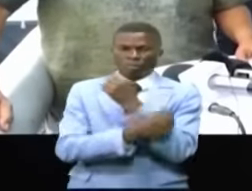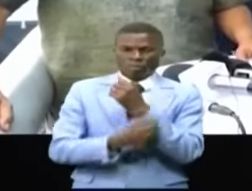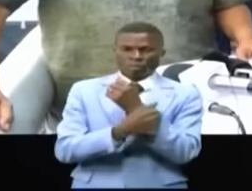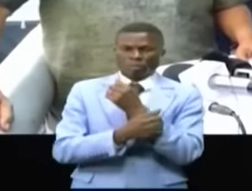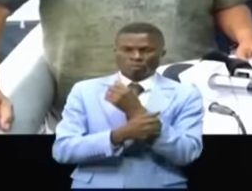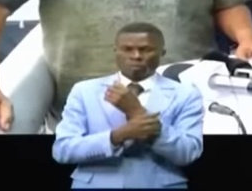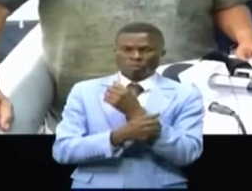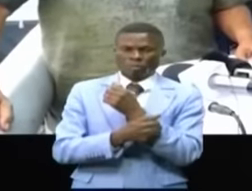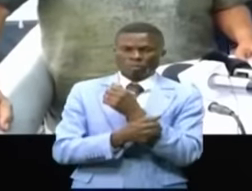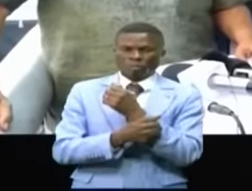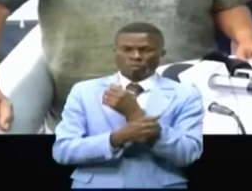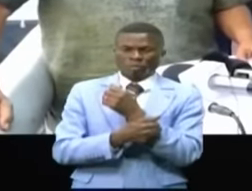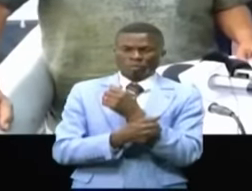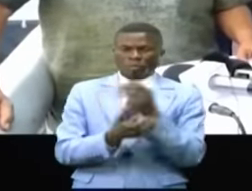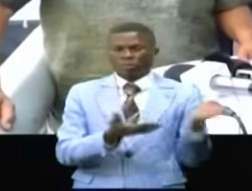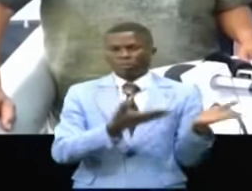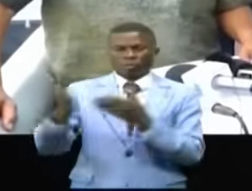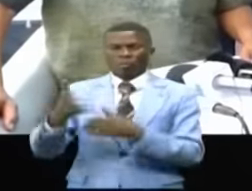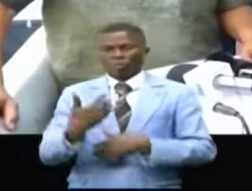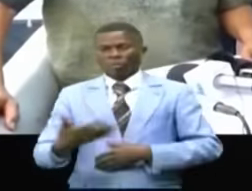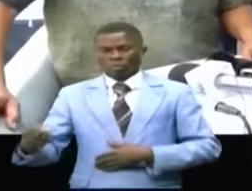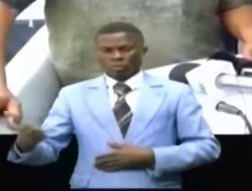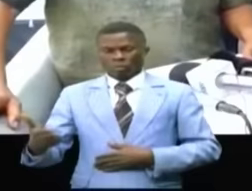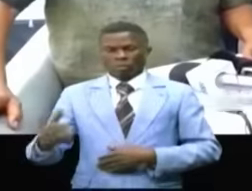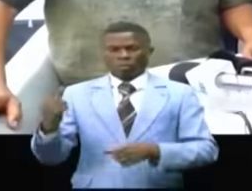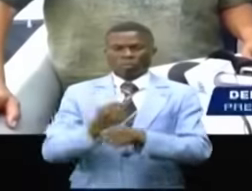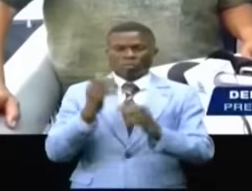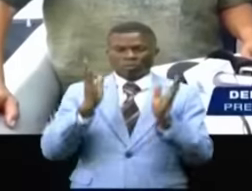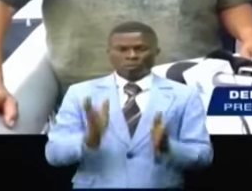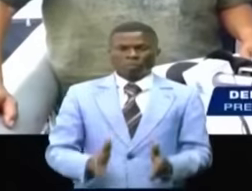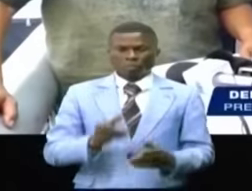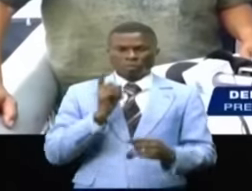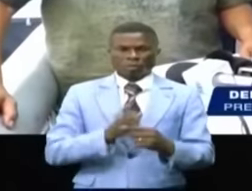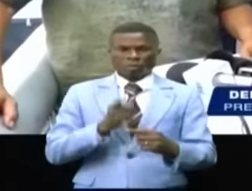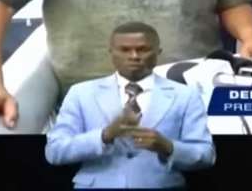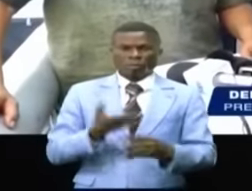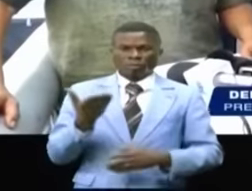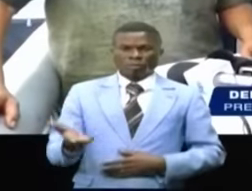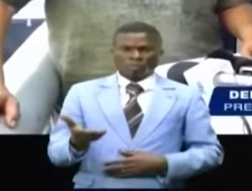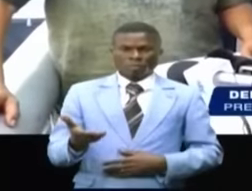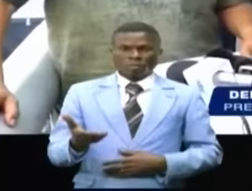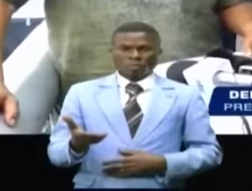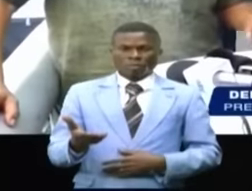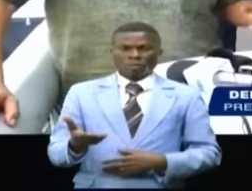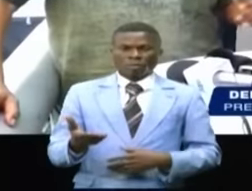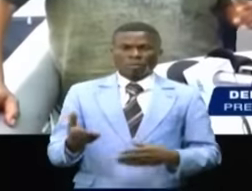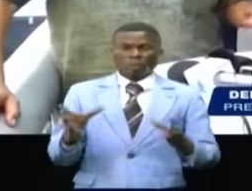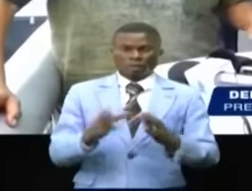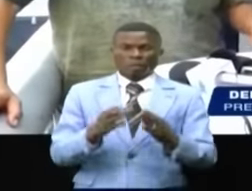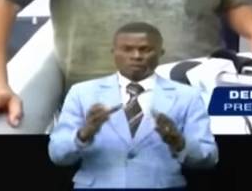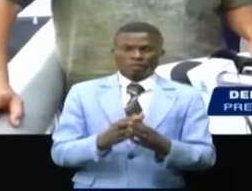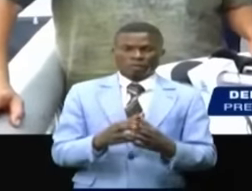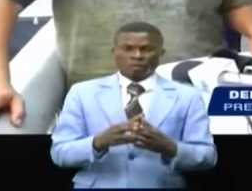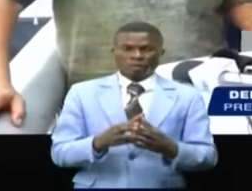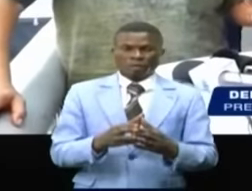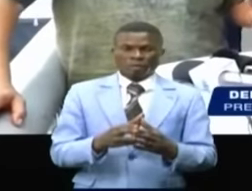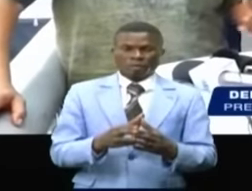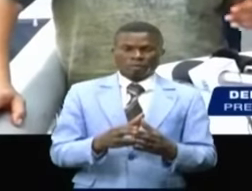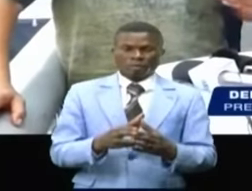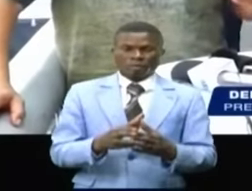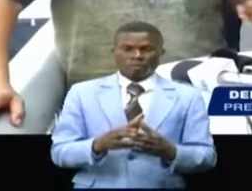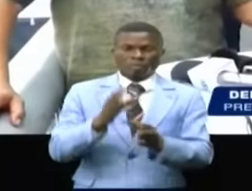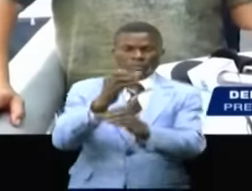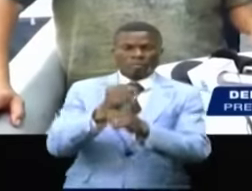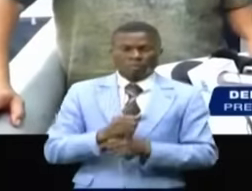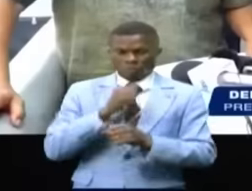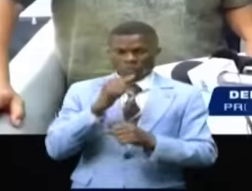rendant l'acheminement du matériel et du personnel très difficile. Et avec pas seulement l'acquisition,